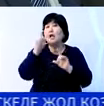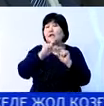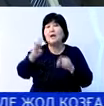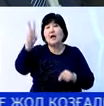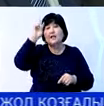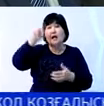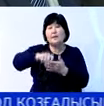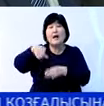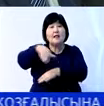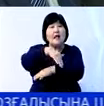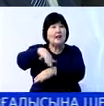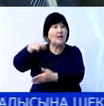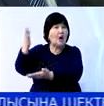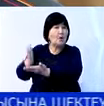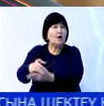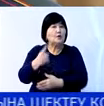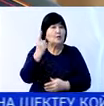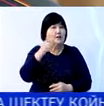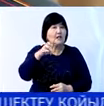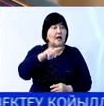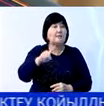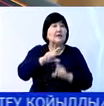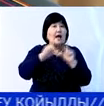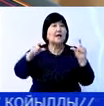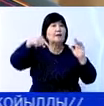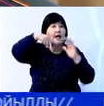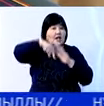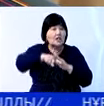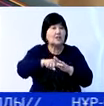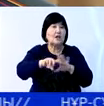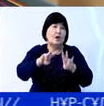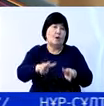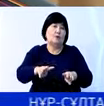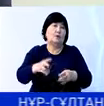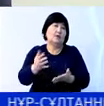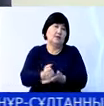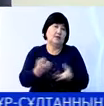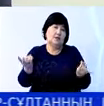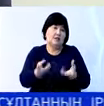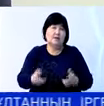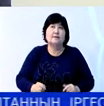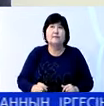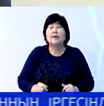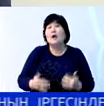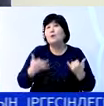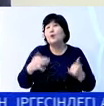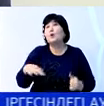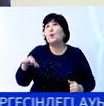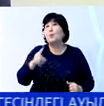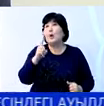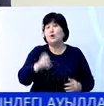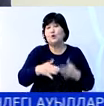әжетханасы далада орналасқан. Солар 1 тамызға дейін ғимарат ішінде орын тебуі тиіс. Бүгінгі күні облыстағы 100-ден